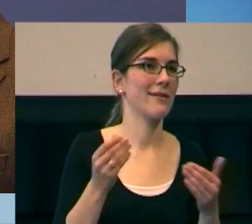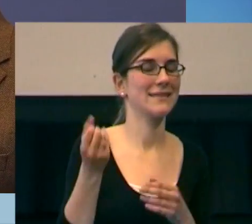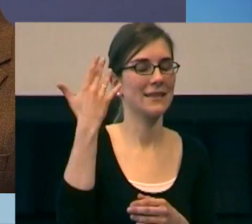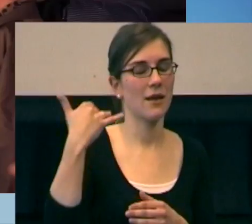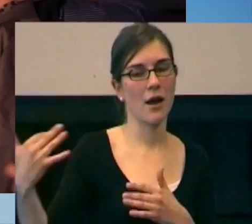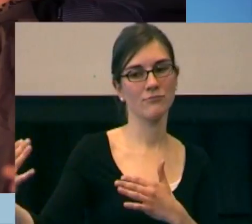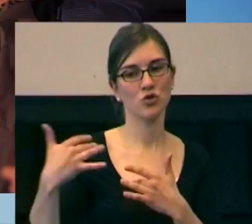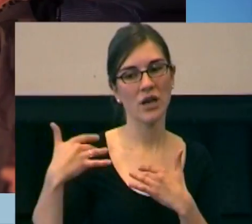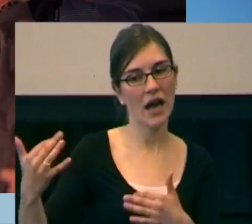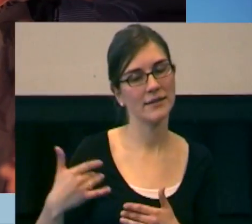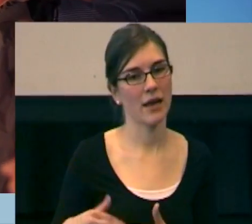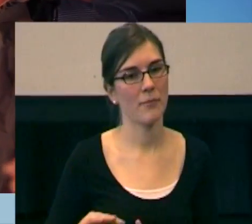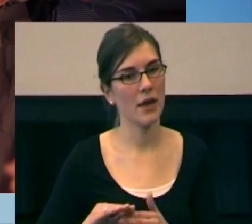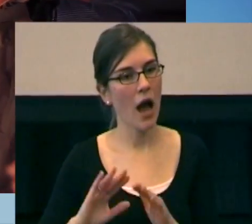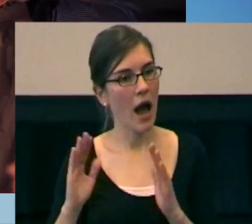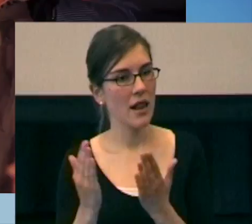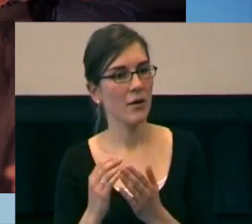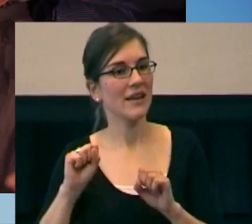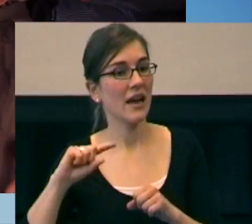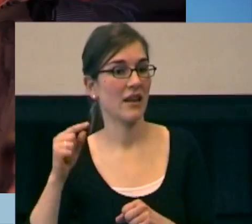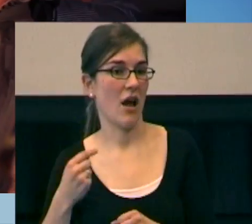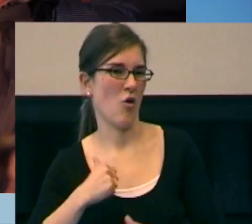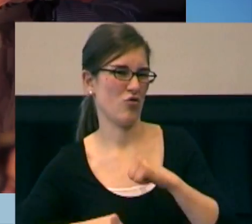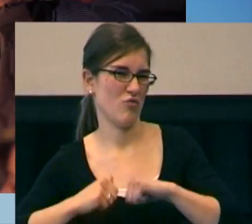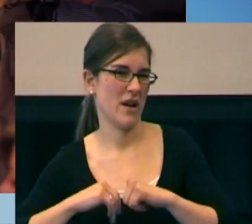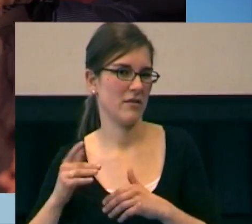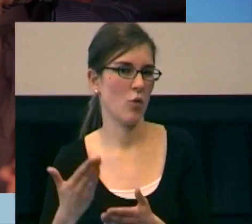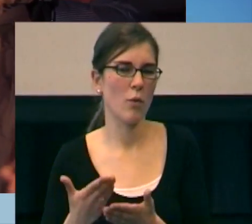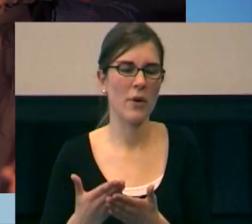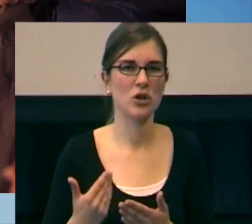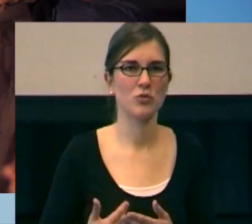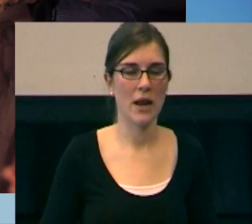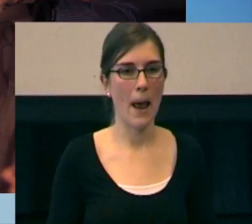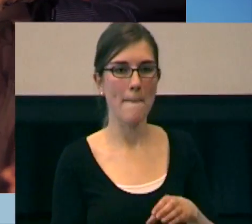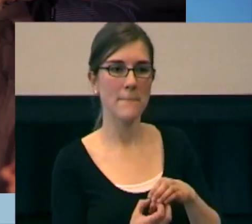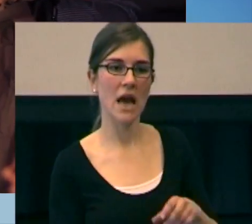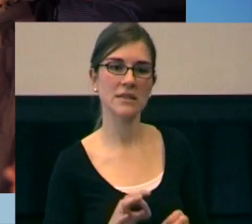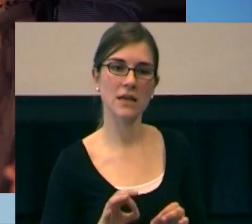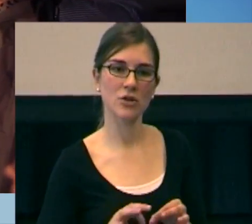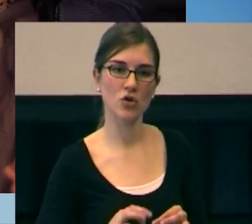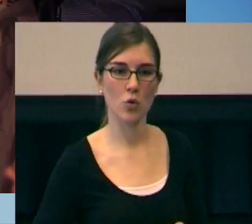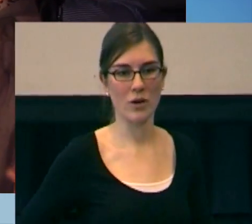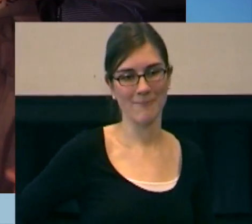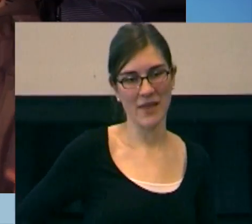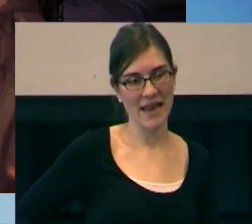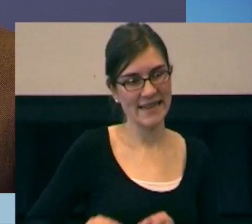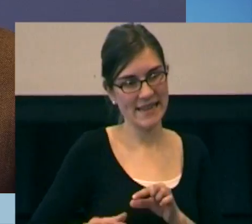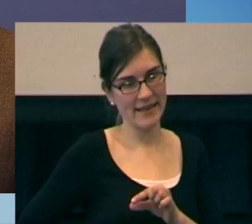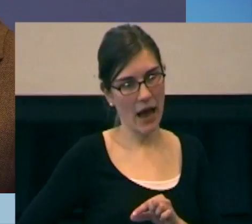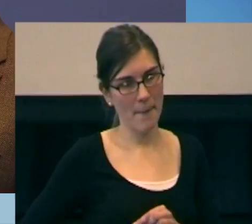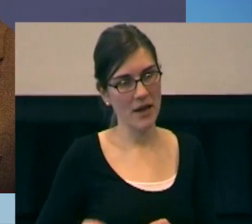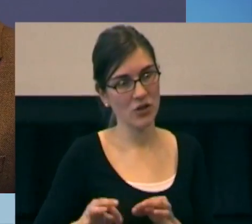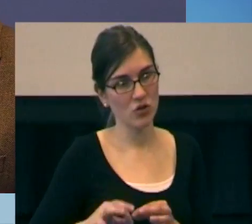Strahlentherapie können auch vorübergehend Beschwerden machen, wie eine Blasenentzündung, wie eine Enddarmentzündung. Das heißt, der Patient hat häufigen